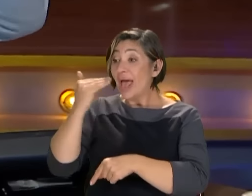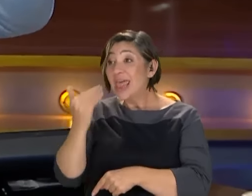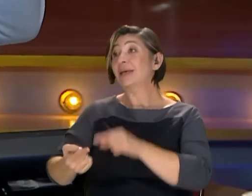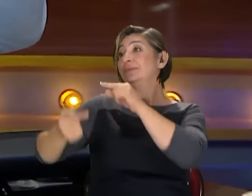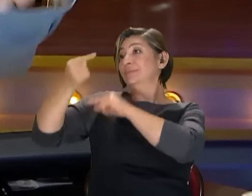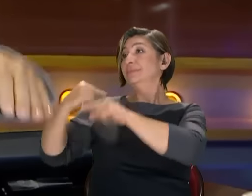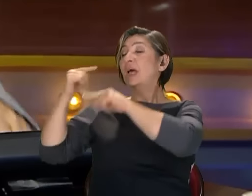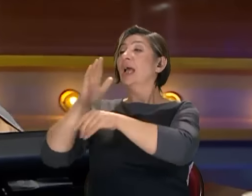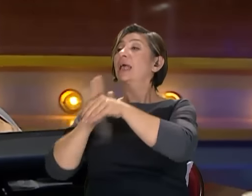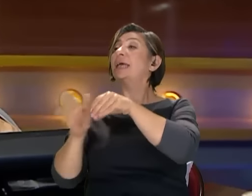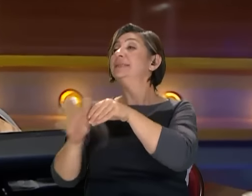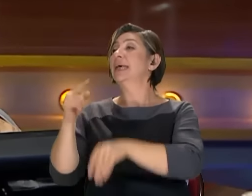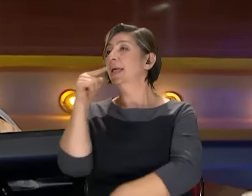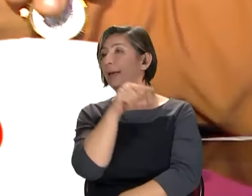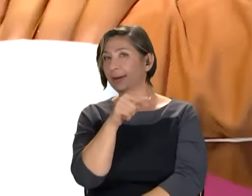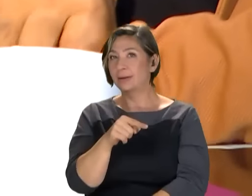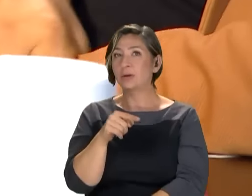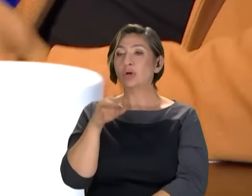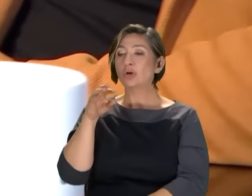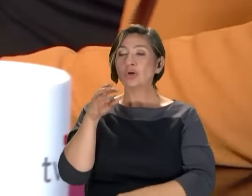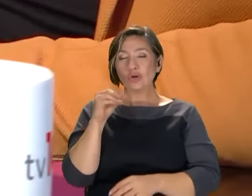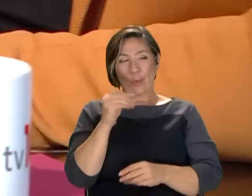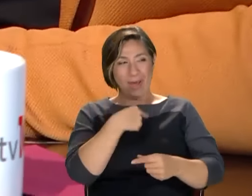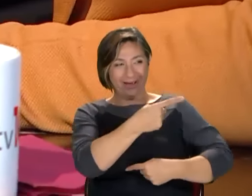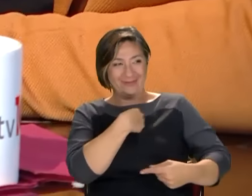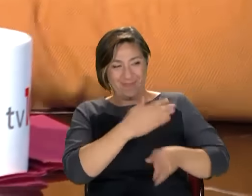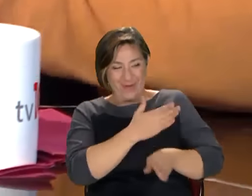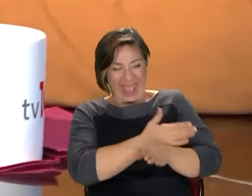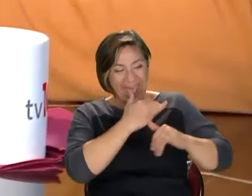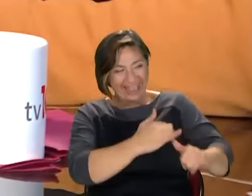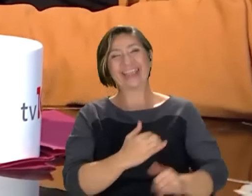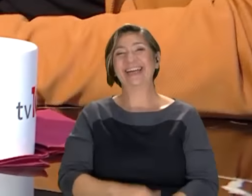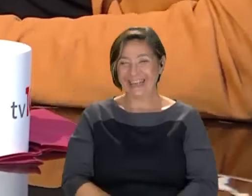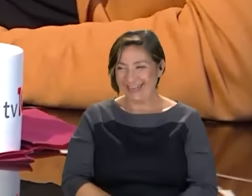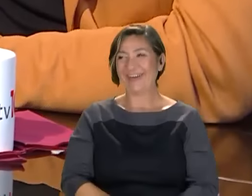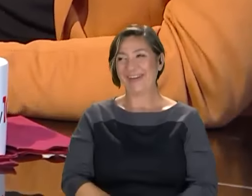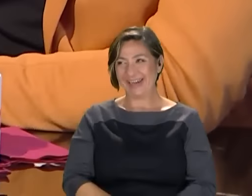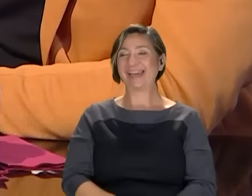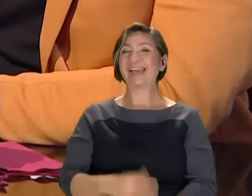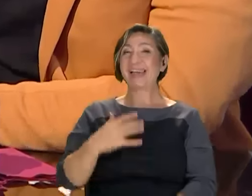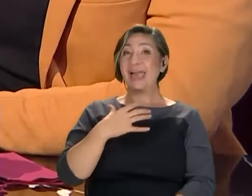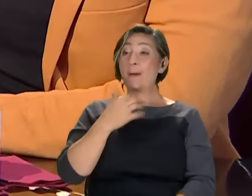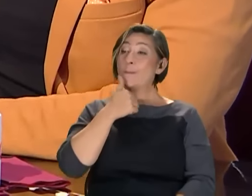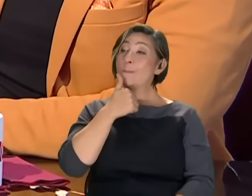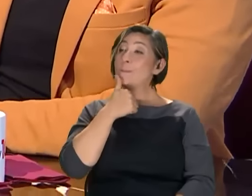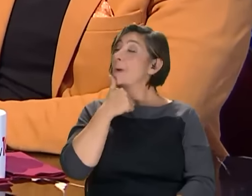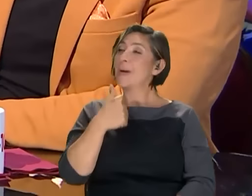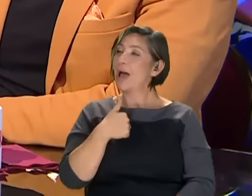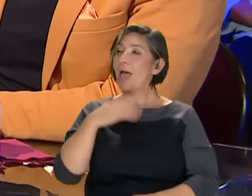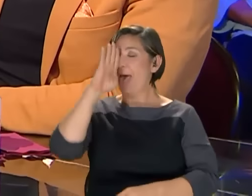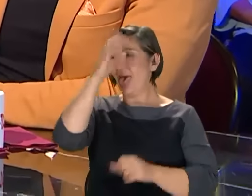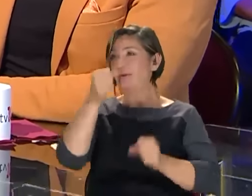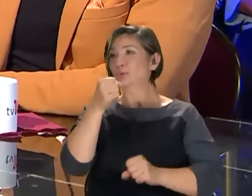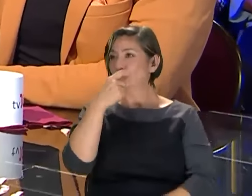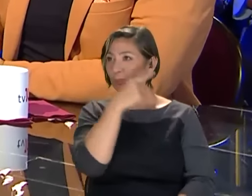ama bütün gerisi Kayseri'den geliyor. Toprağımız sıra bu zaman. Evet aynen. Aynen. Anne tarafım, baba tarafım da